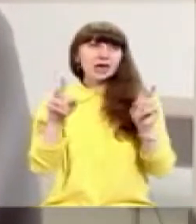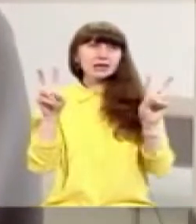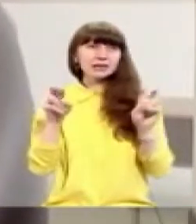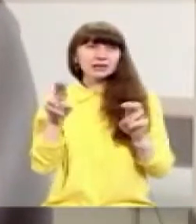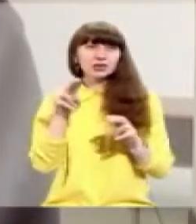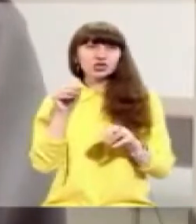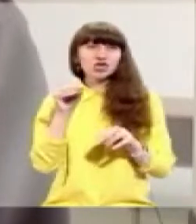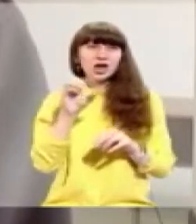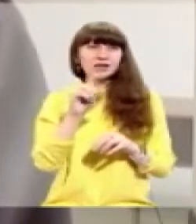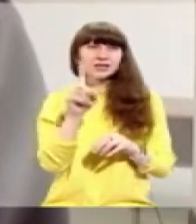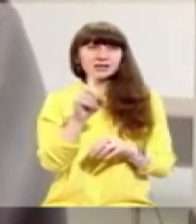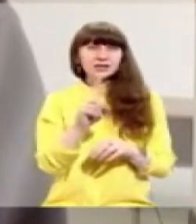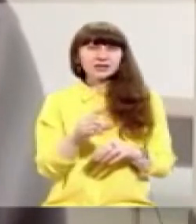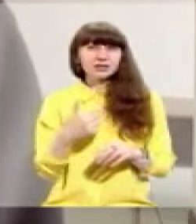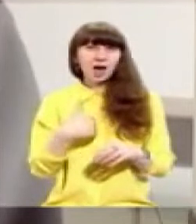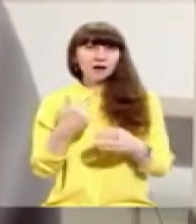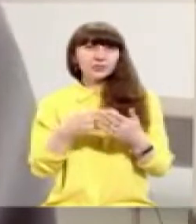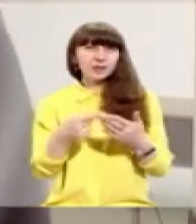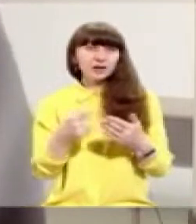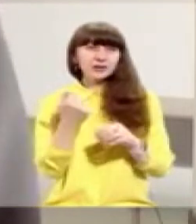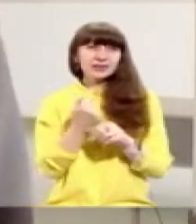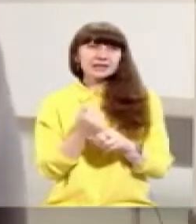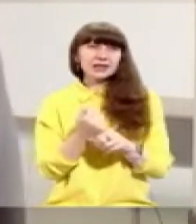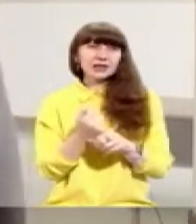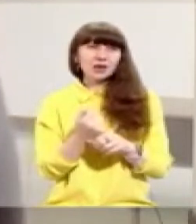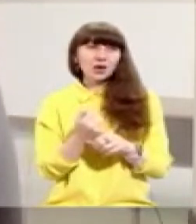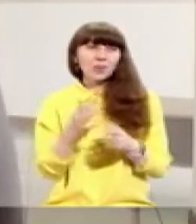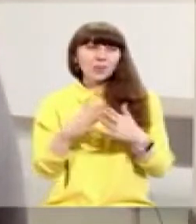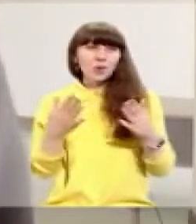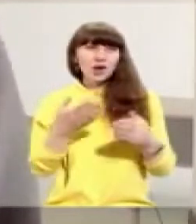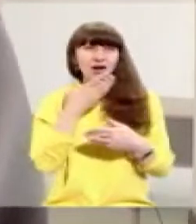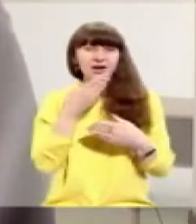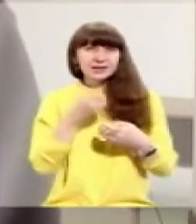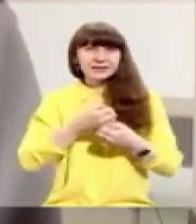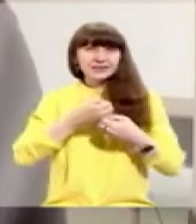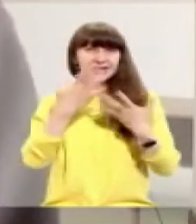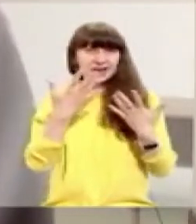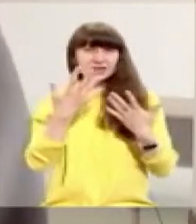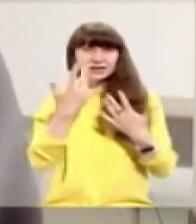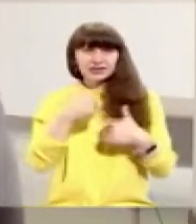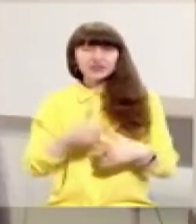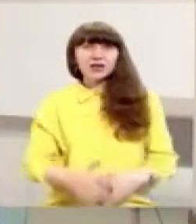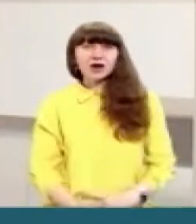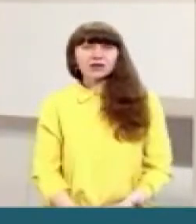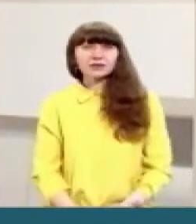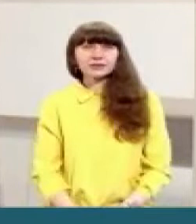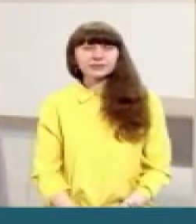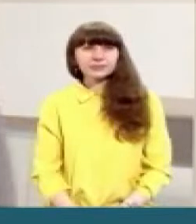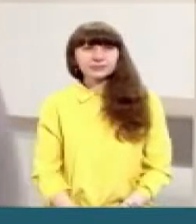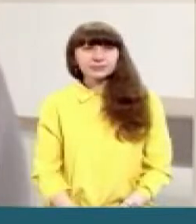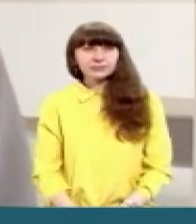джаз я почему или отмечаю она сделана в более ярких тонах таких более ярких красках